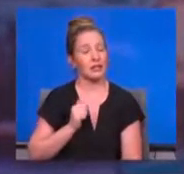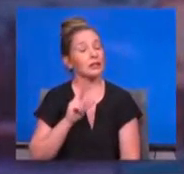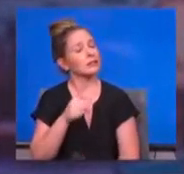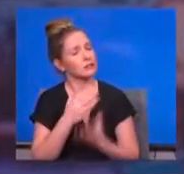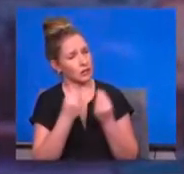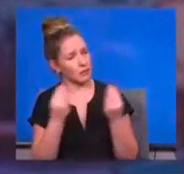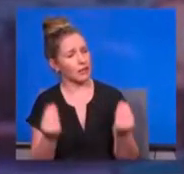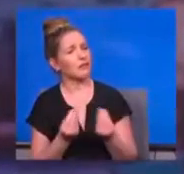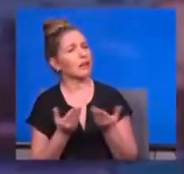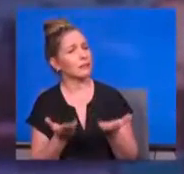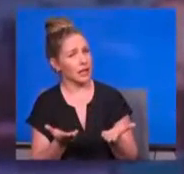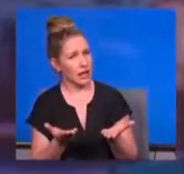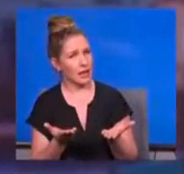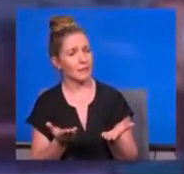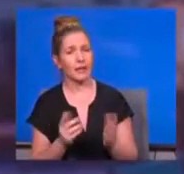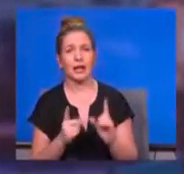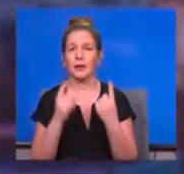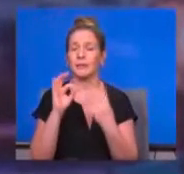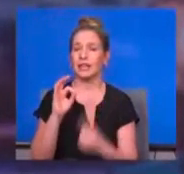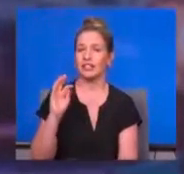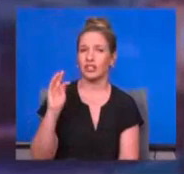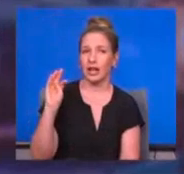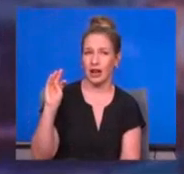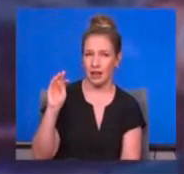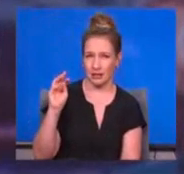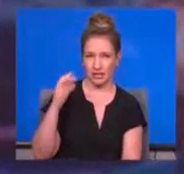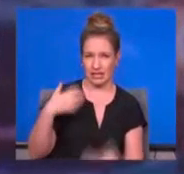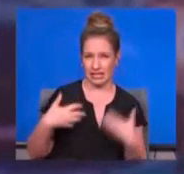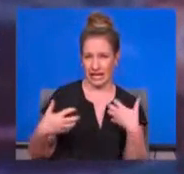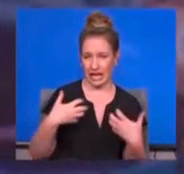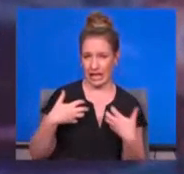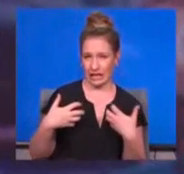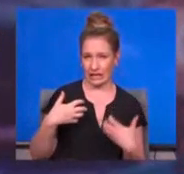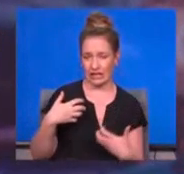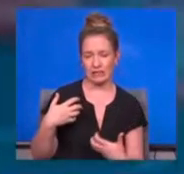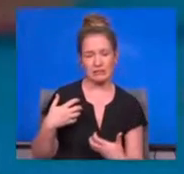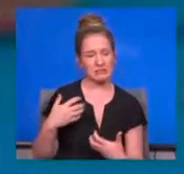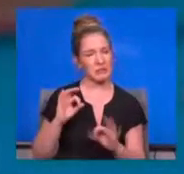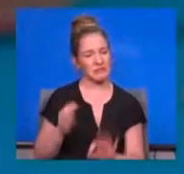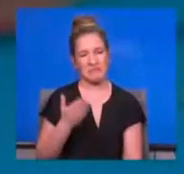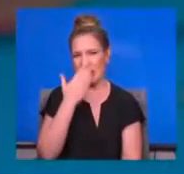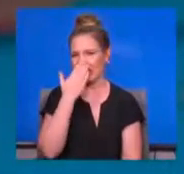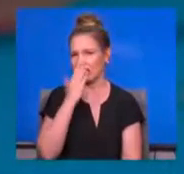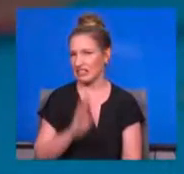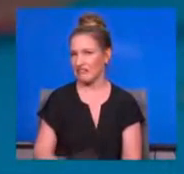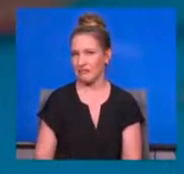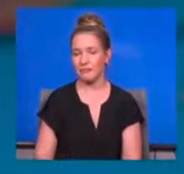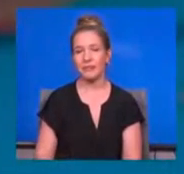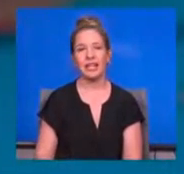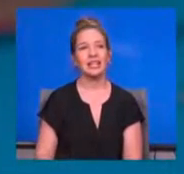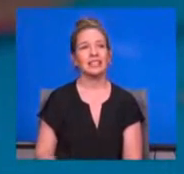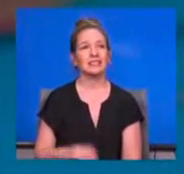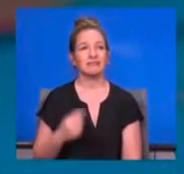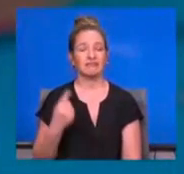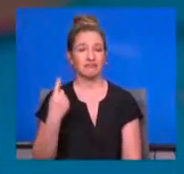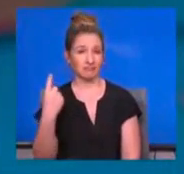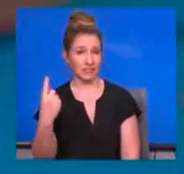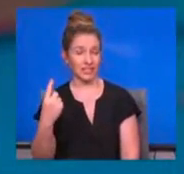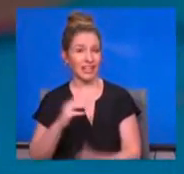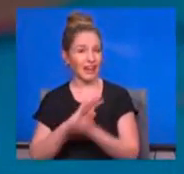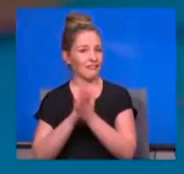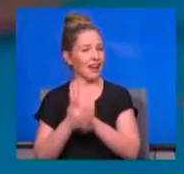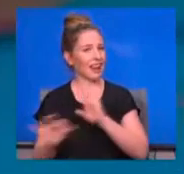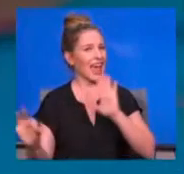המקרה של מייסה עבד אלהדי כל כך מאכזב, כי תראי, דובר כאן במישהי שהפכה להיות אייקון,